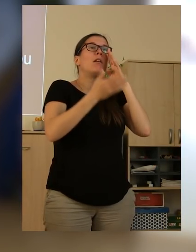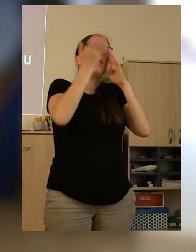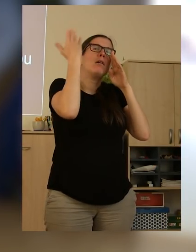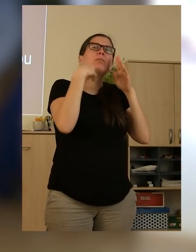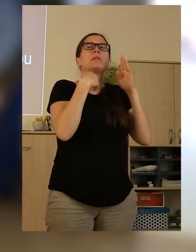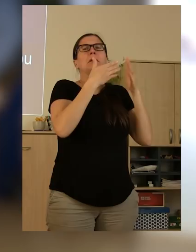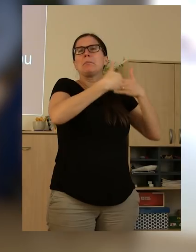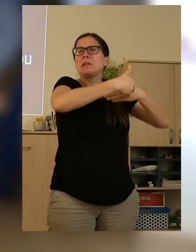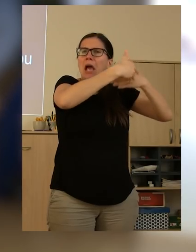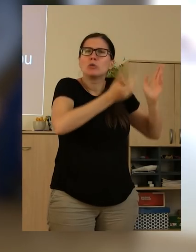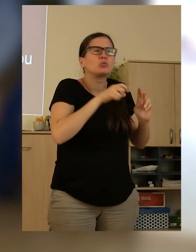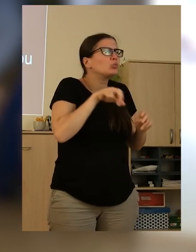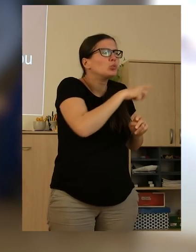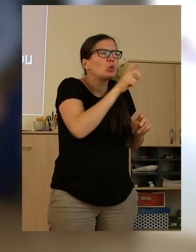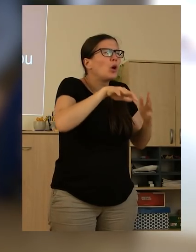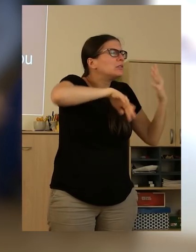po městě,